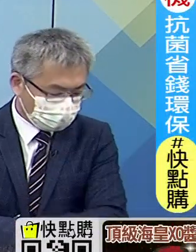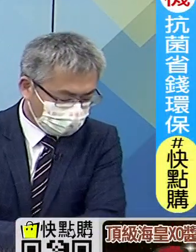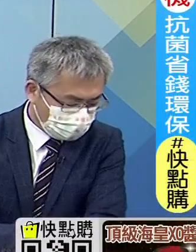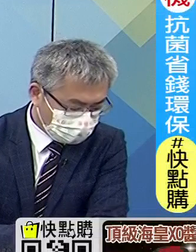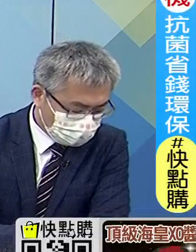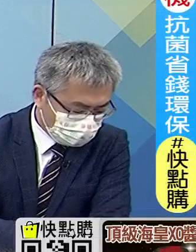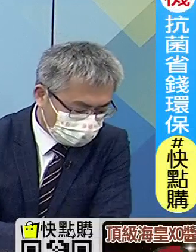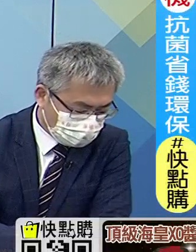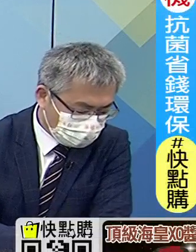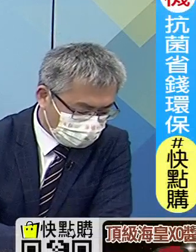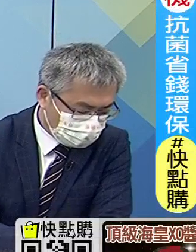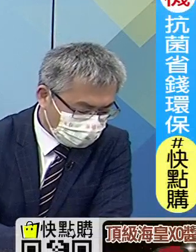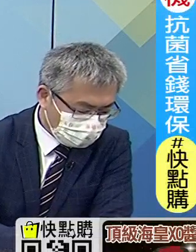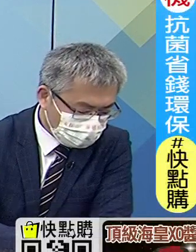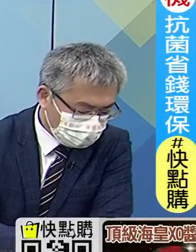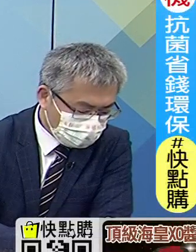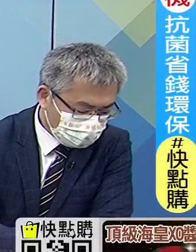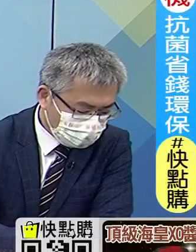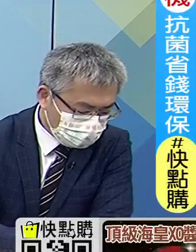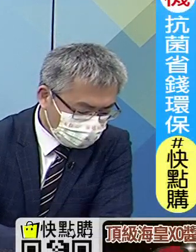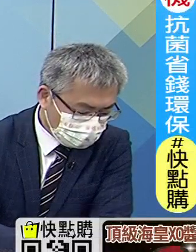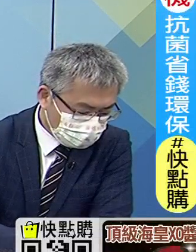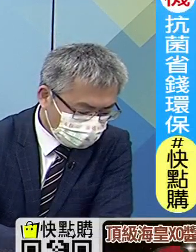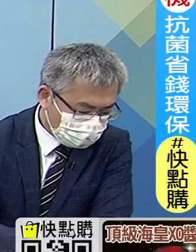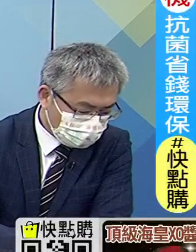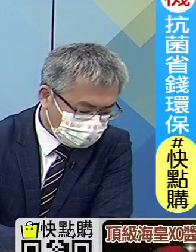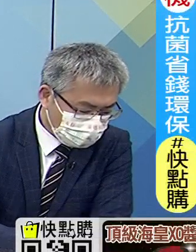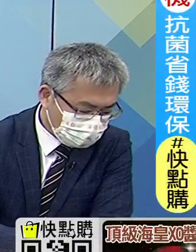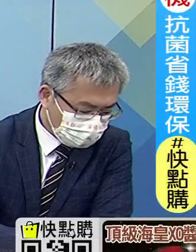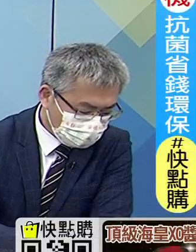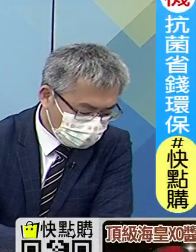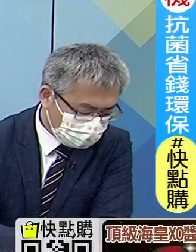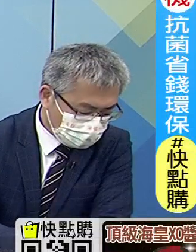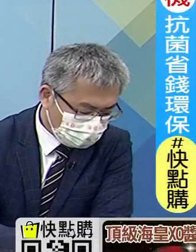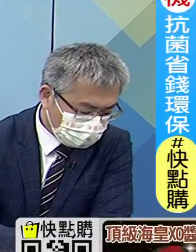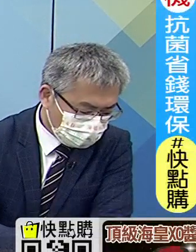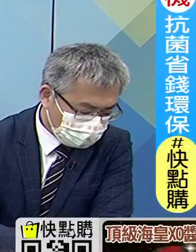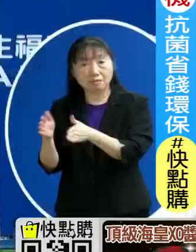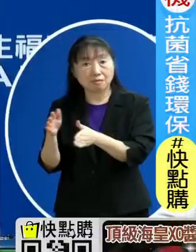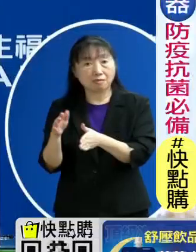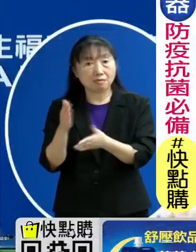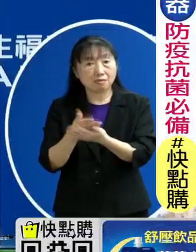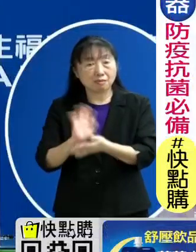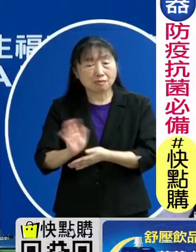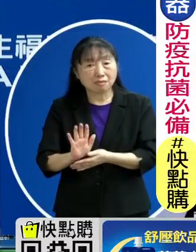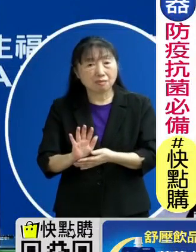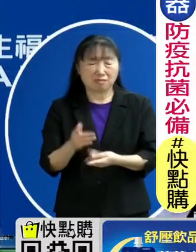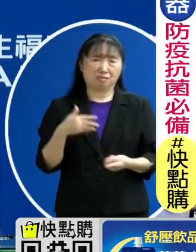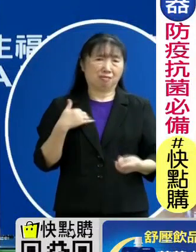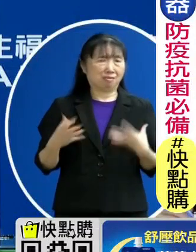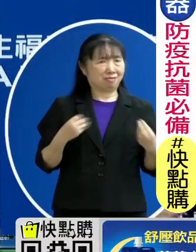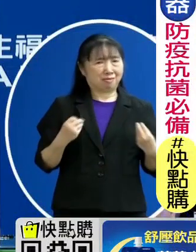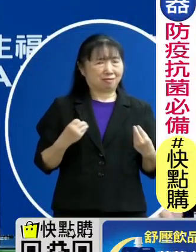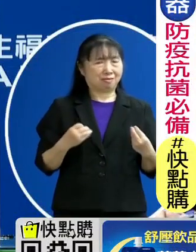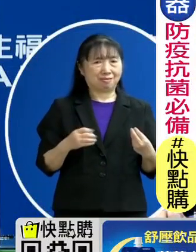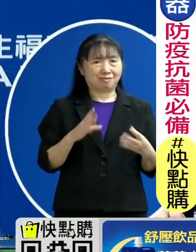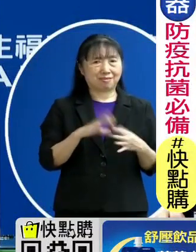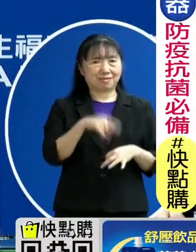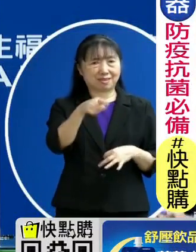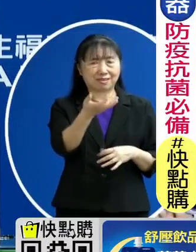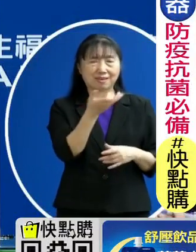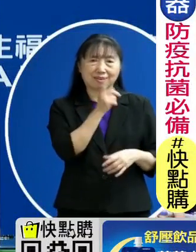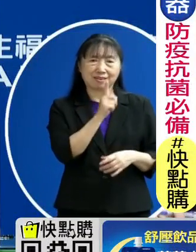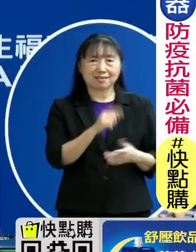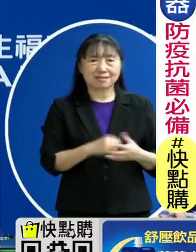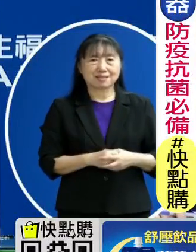BNT？ 就是因为辉瑞跟上海的复兴是签合约的问题嘛，你们无法跳过上海复兴。结果隔了一年，陈时中居然还是讲一